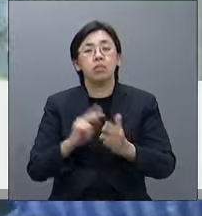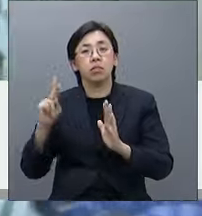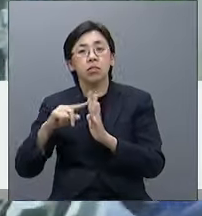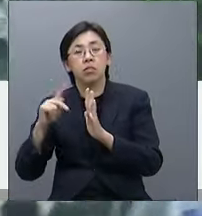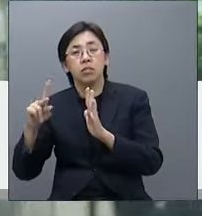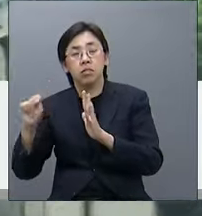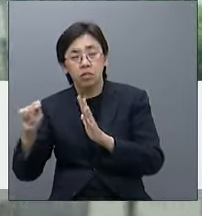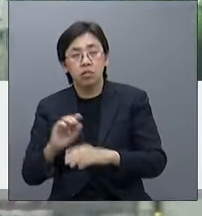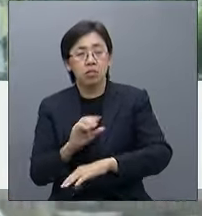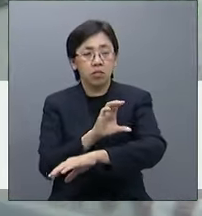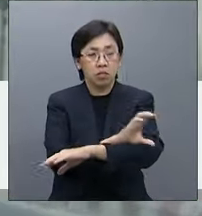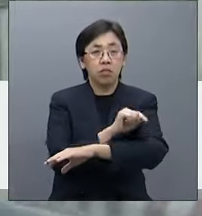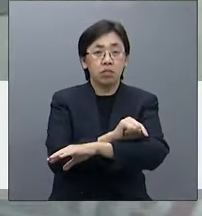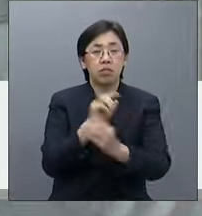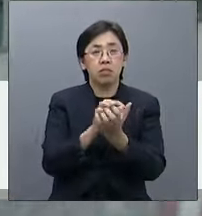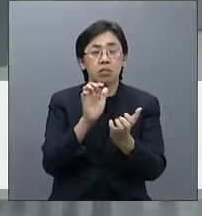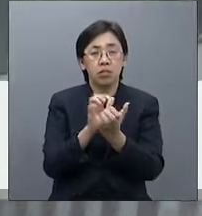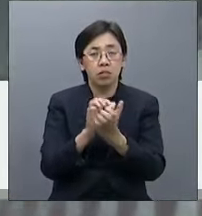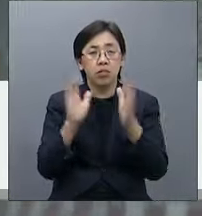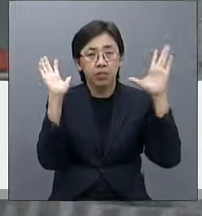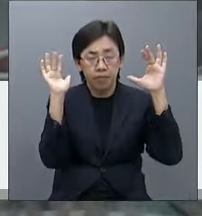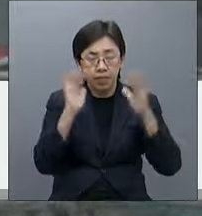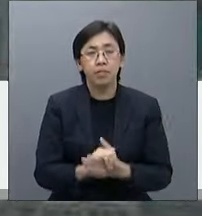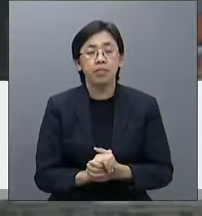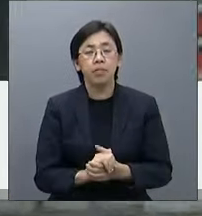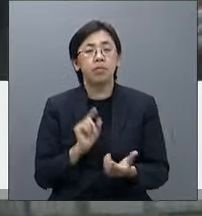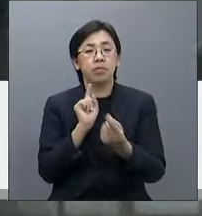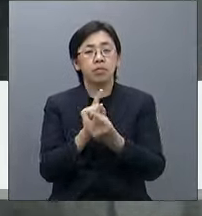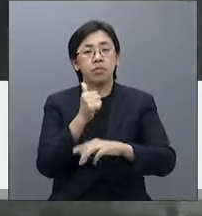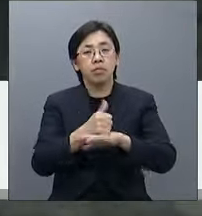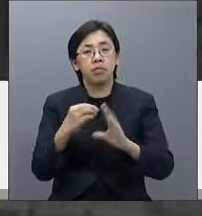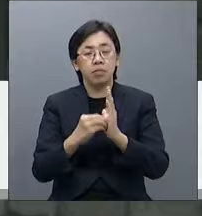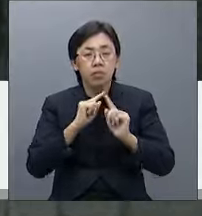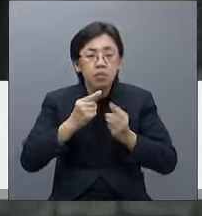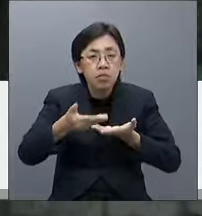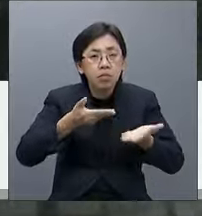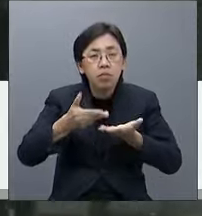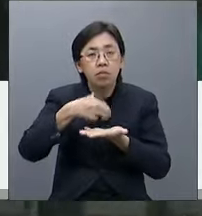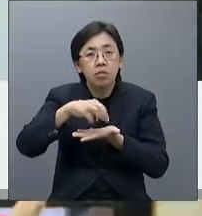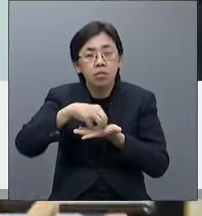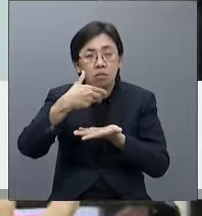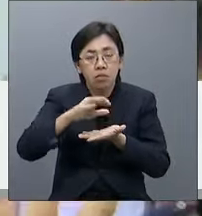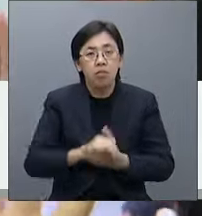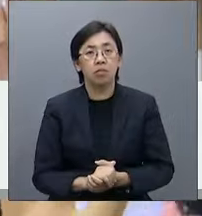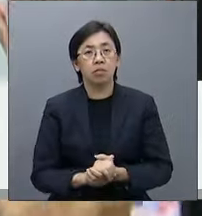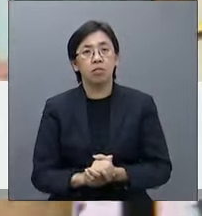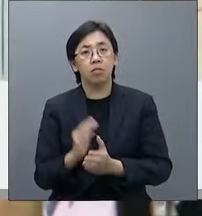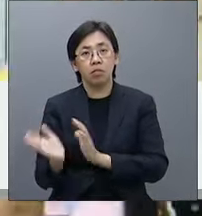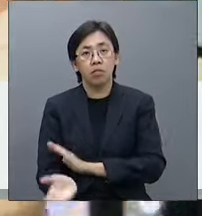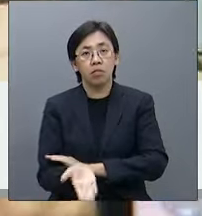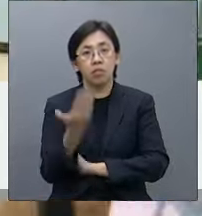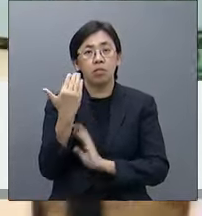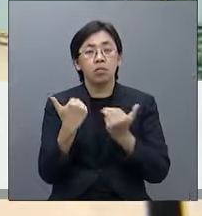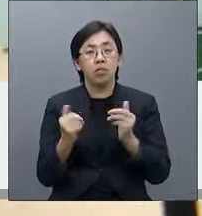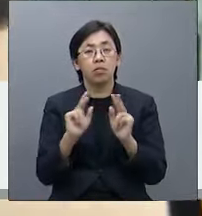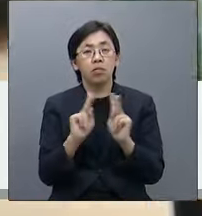และช่วงแบริ่งสมุทรปราการเข้าให้ข้อมูลกับผู้ว่ากทม.แล้วด้วยค่ะเช้าวันนี้นายสุรพงษ์ลาวหาอัญญากรรมการผู้อำ